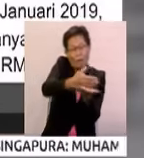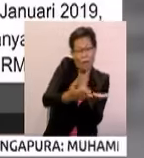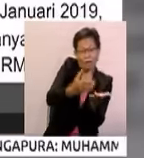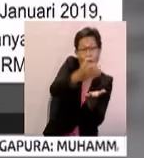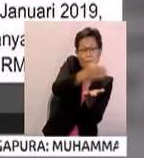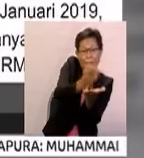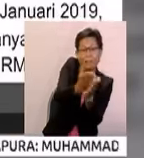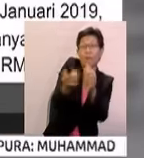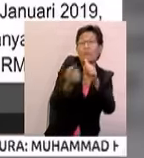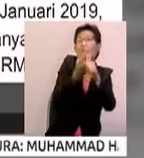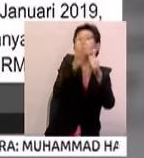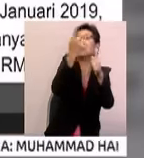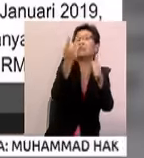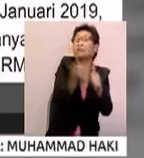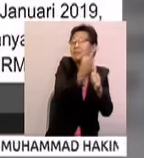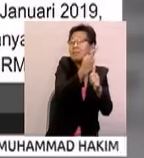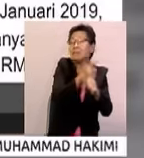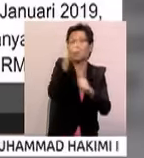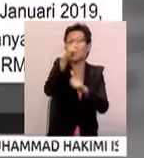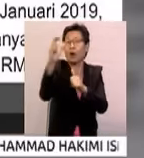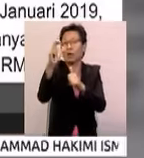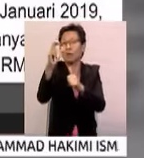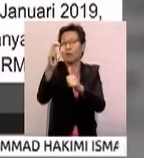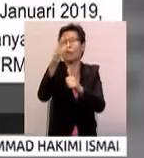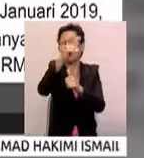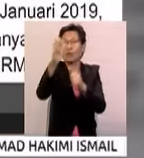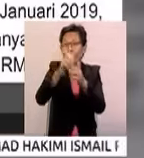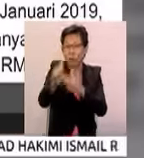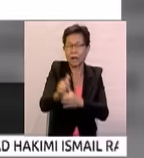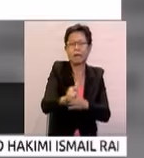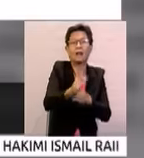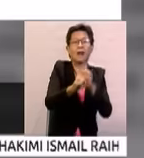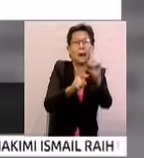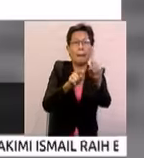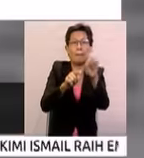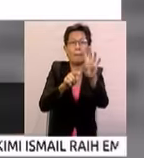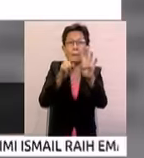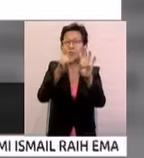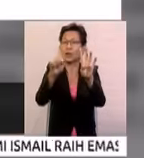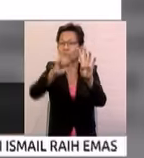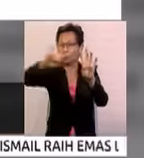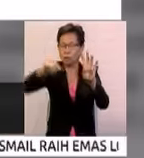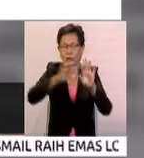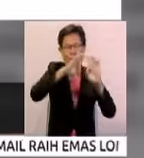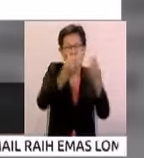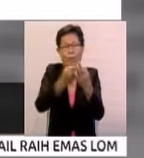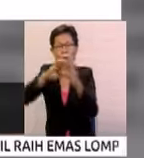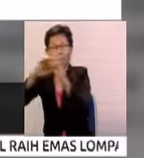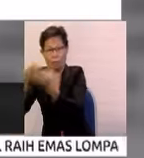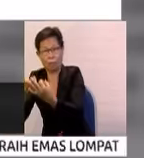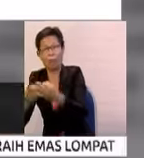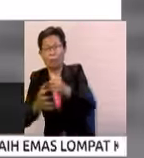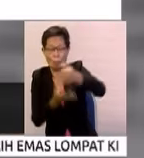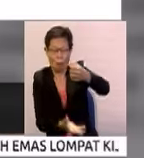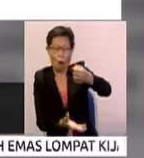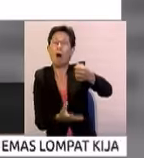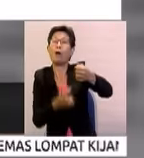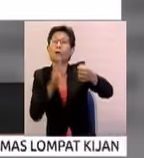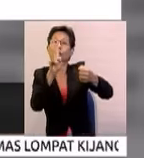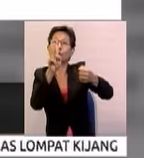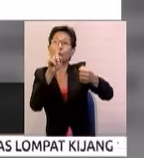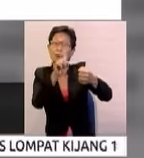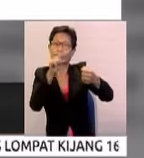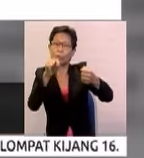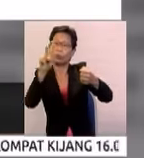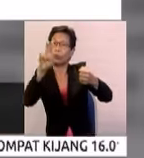pertama sebanyak RM300 kepada 4.1 juta isi rumah melibatkan peruntukan